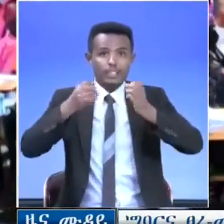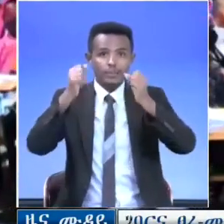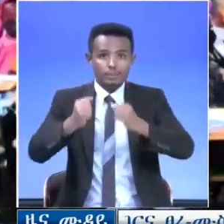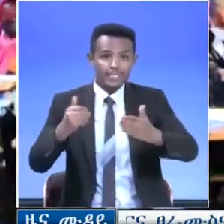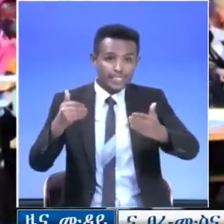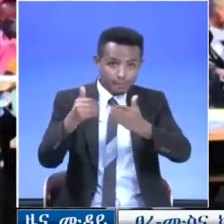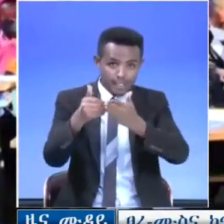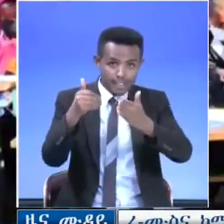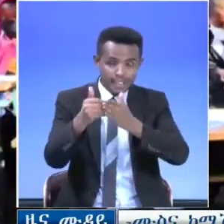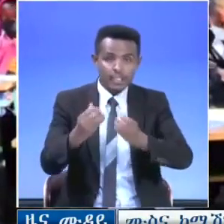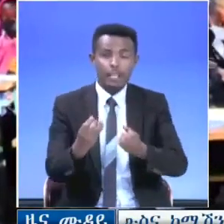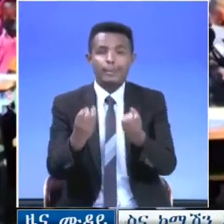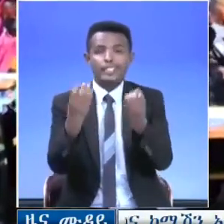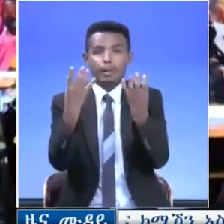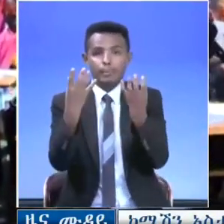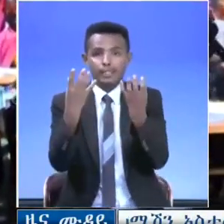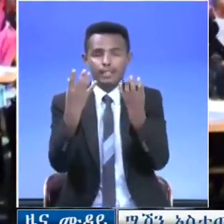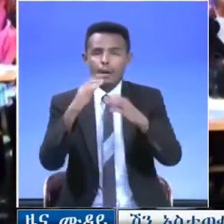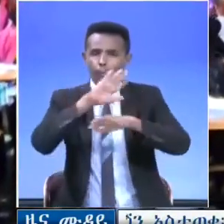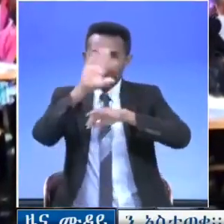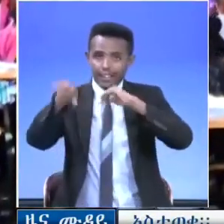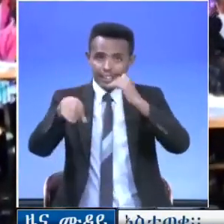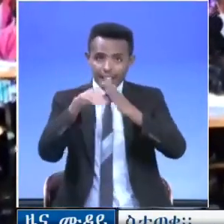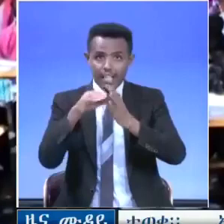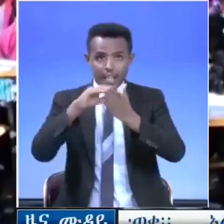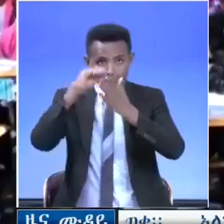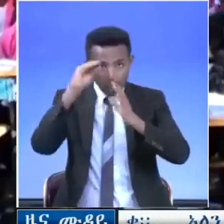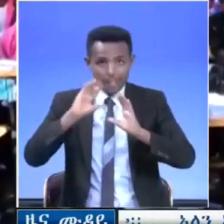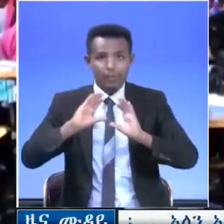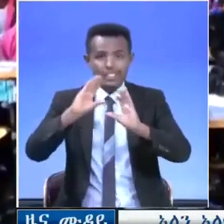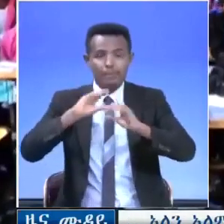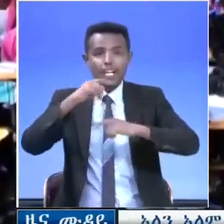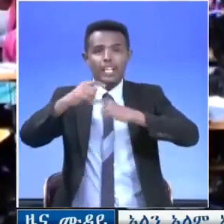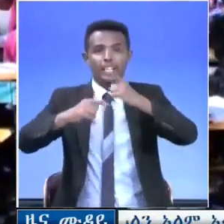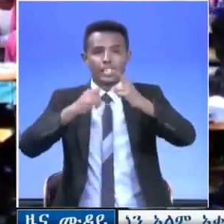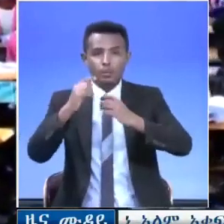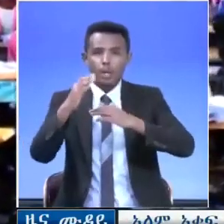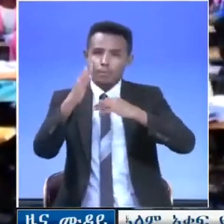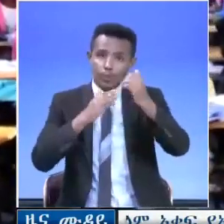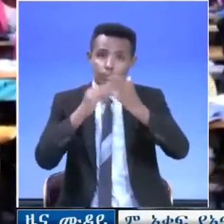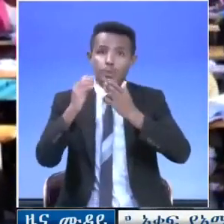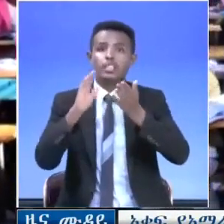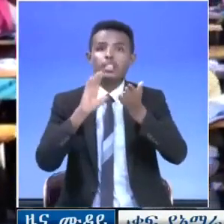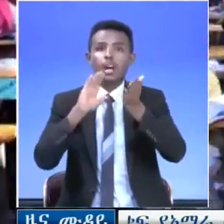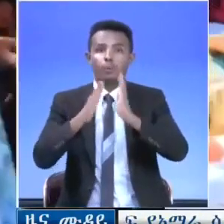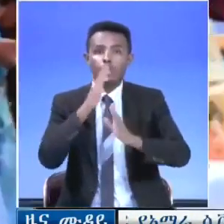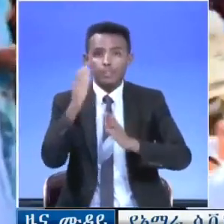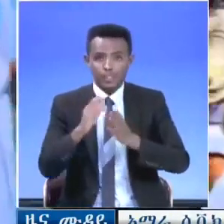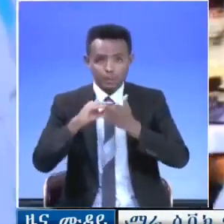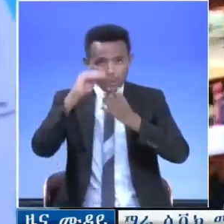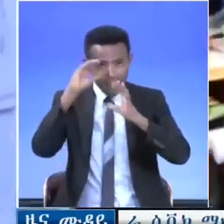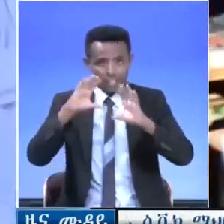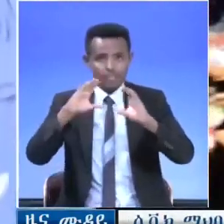ጥግግት የበዛበት በአጠቃላይ ለመማር ማስተማር ሂደቱ ምቹ ያልሆነ የመማሪያ ክፍል ነው ያለው።